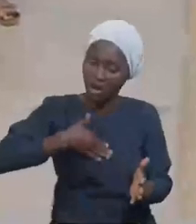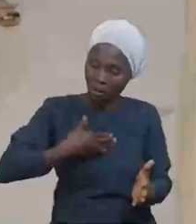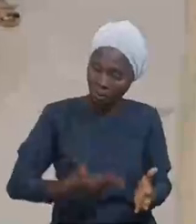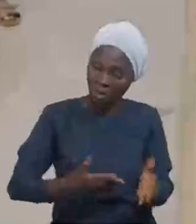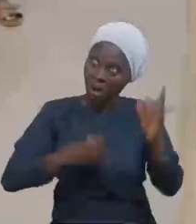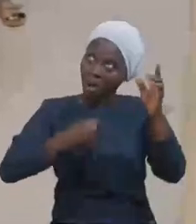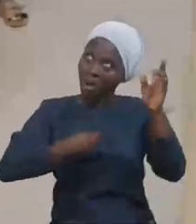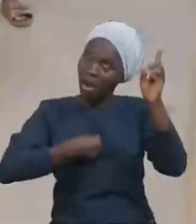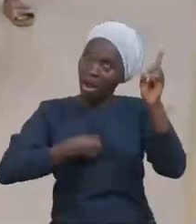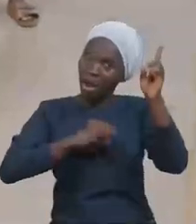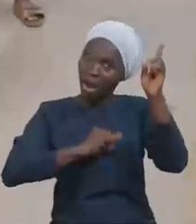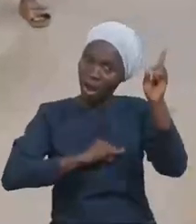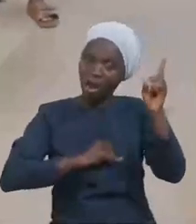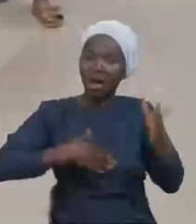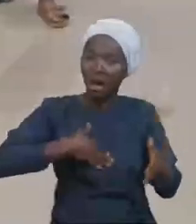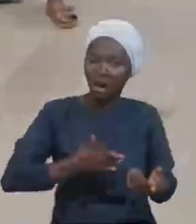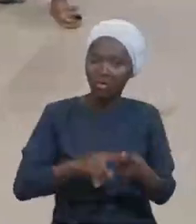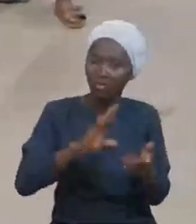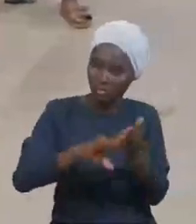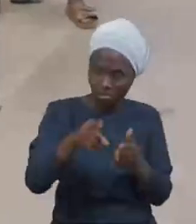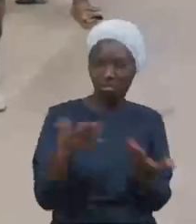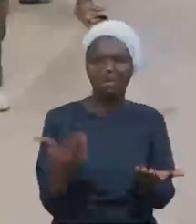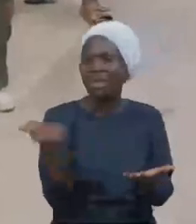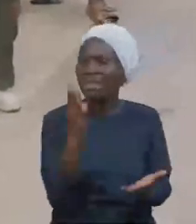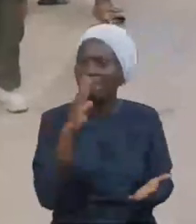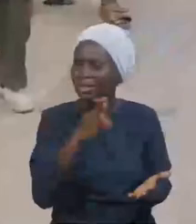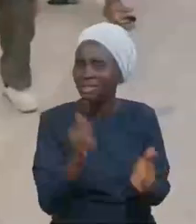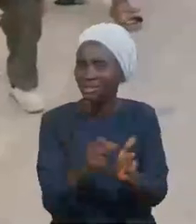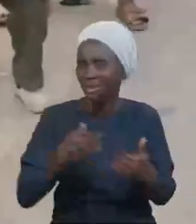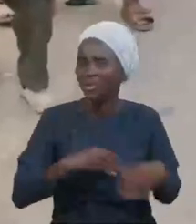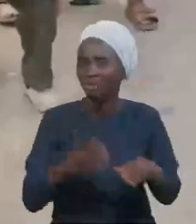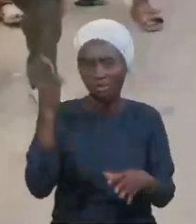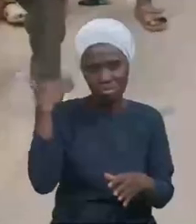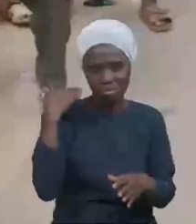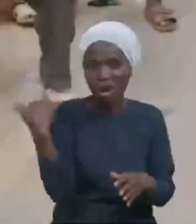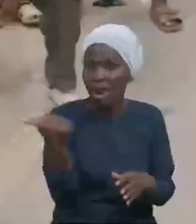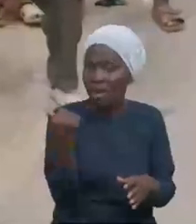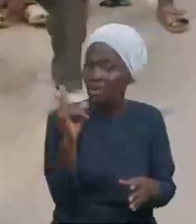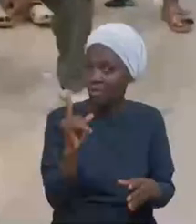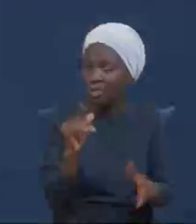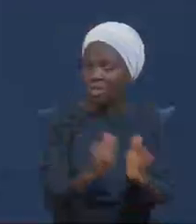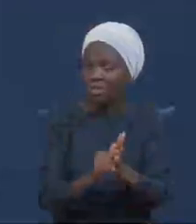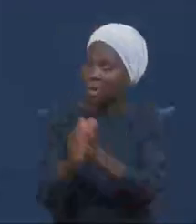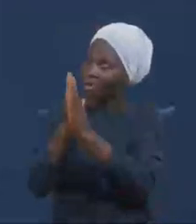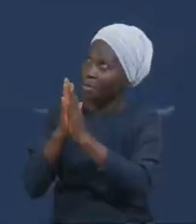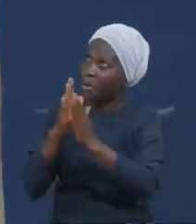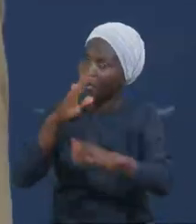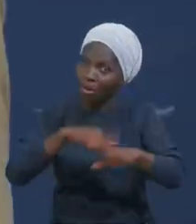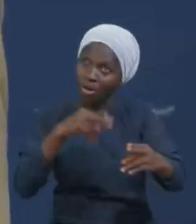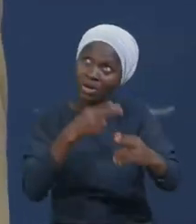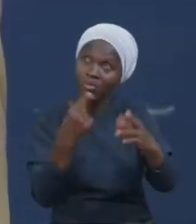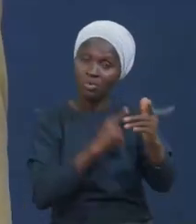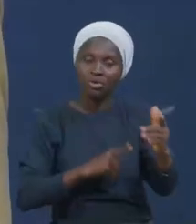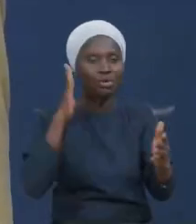faites. Quiconque invoquera le nom du Seigneur sera sauvé. N'importe où tu es,